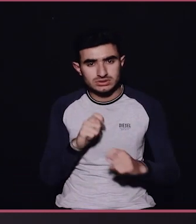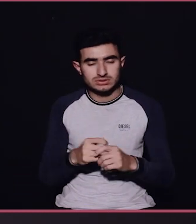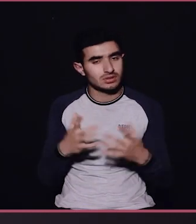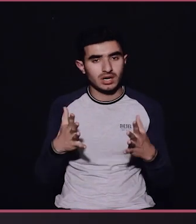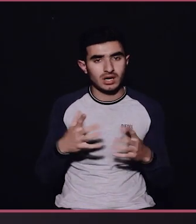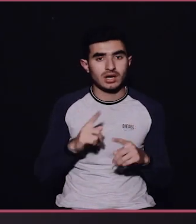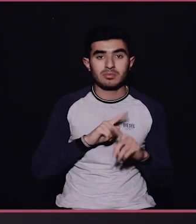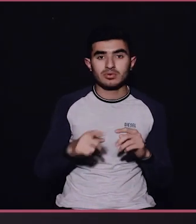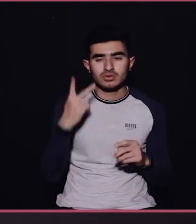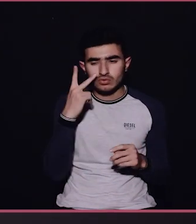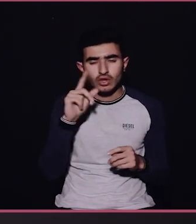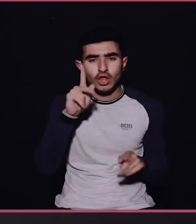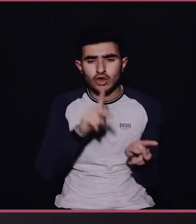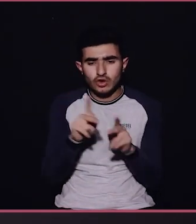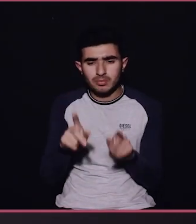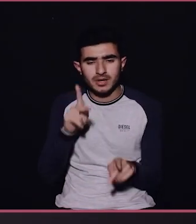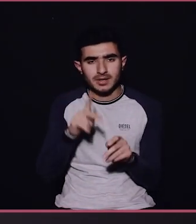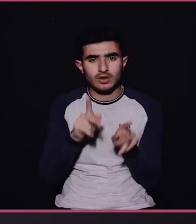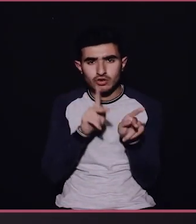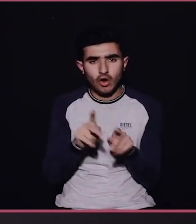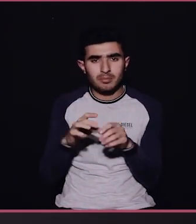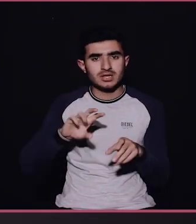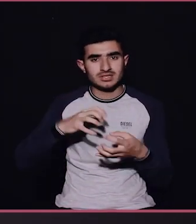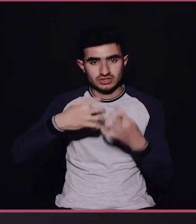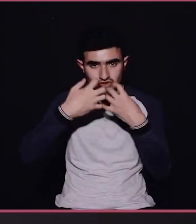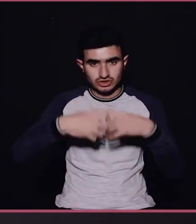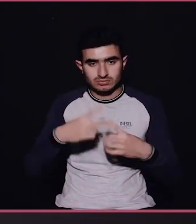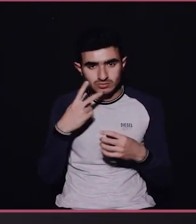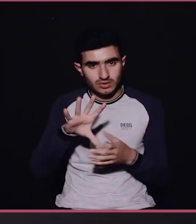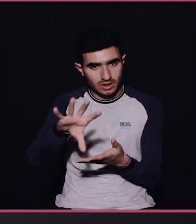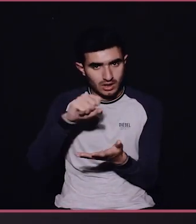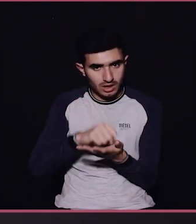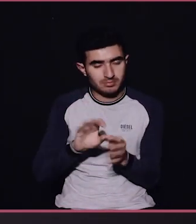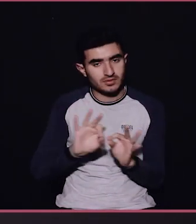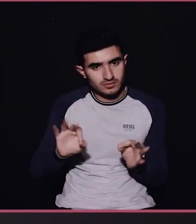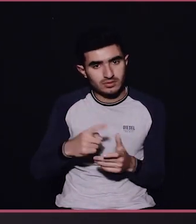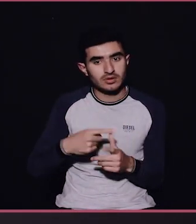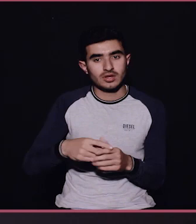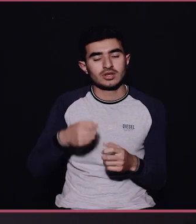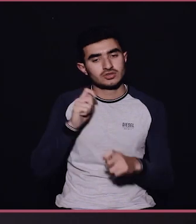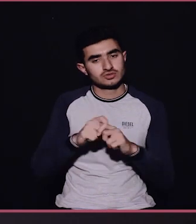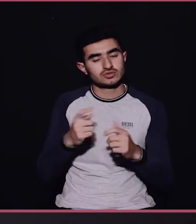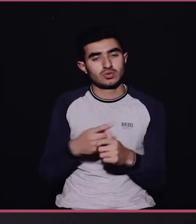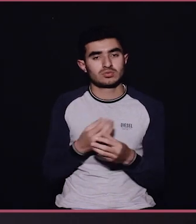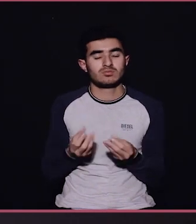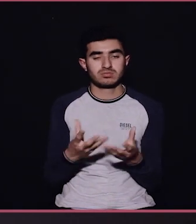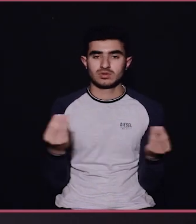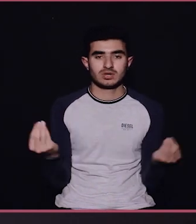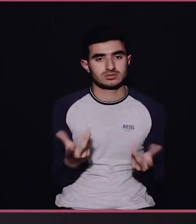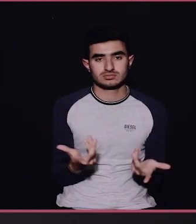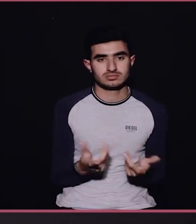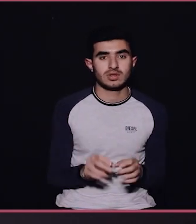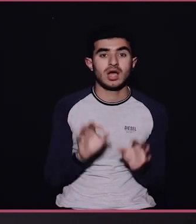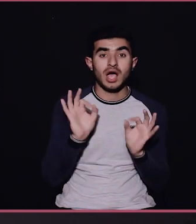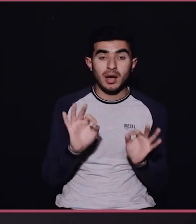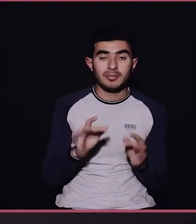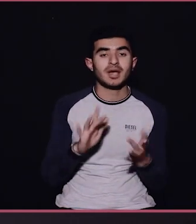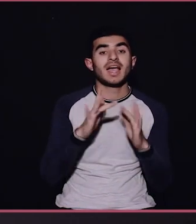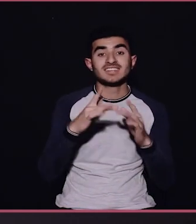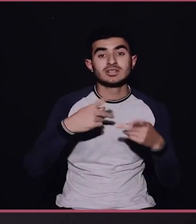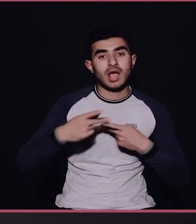acquire small payment gateways अपने infrastructure को improve करने के लिए, और as a by product उस investment का फ़ायदा पूरी industry को हो रहा है.